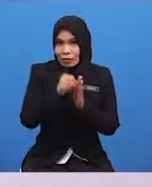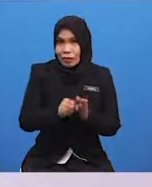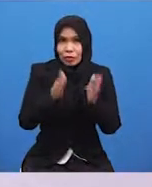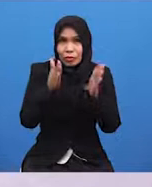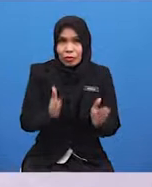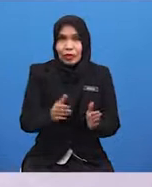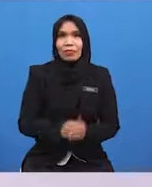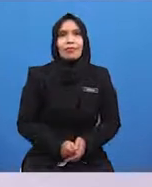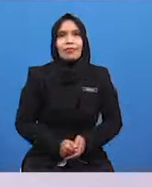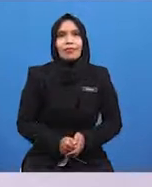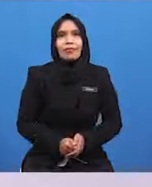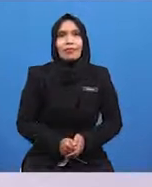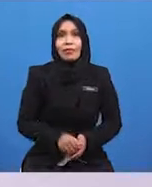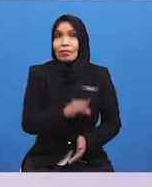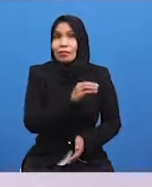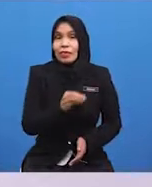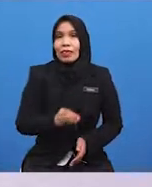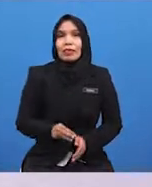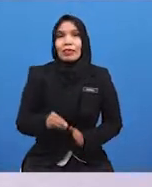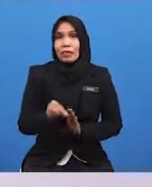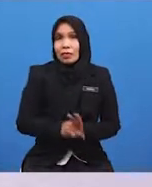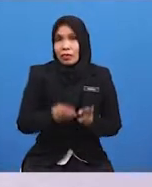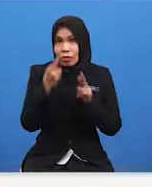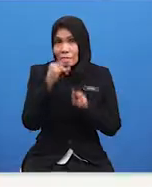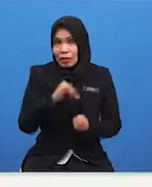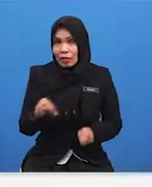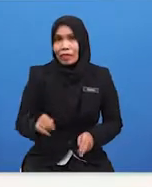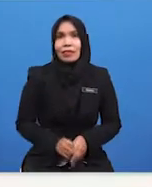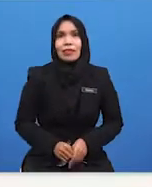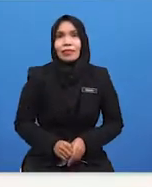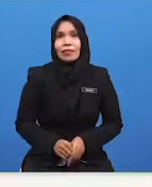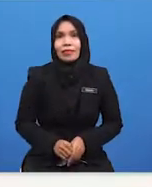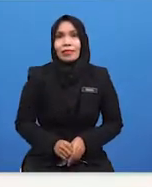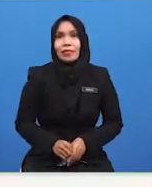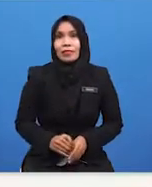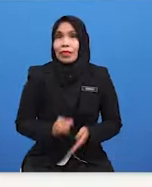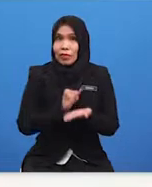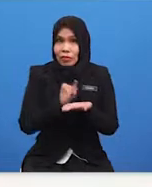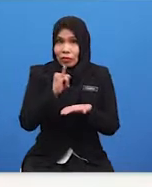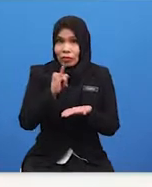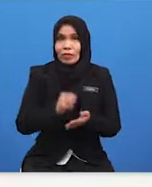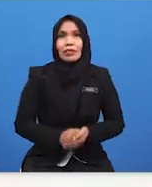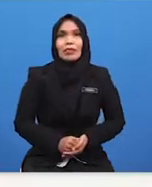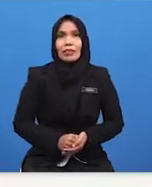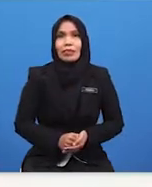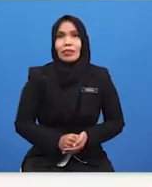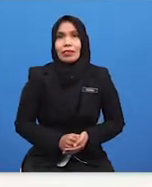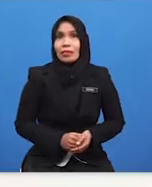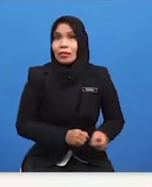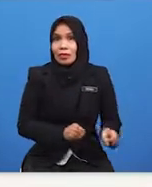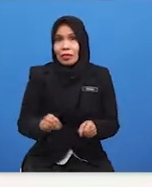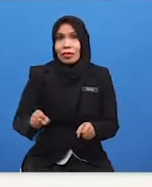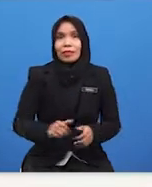menghormati institusi sosial Contoh institusi sosial adalah